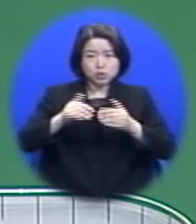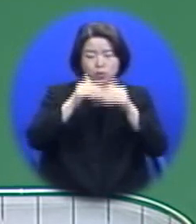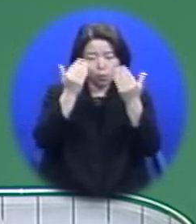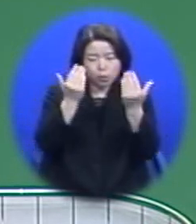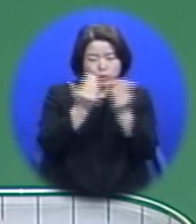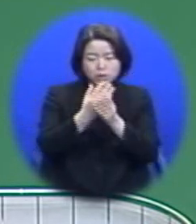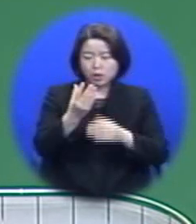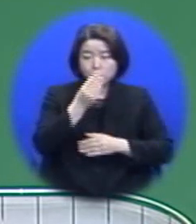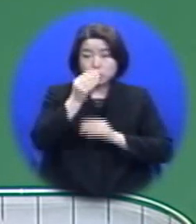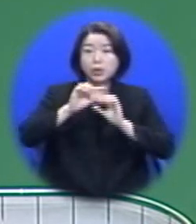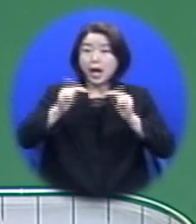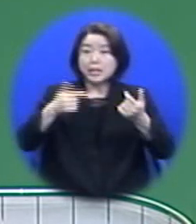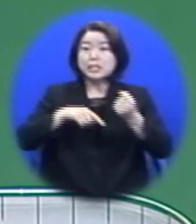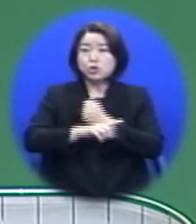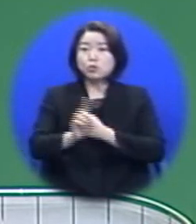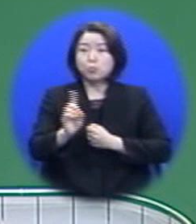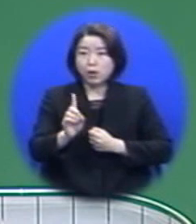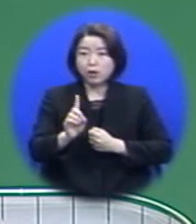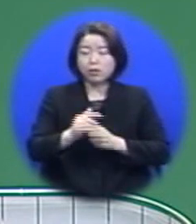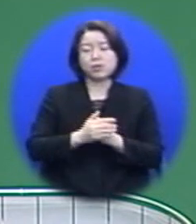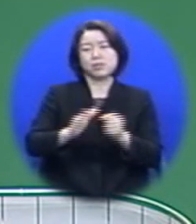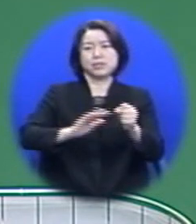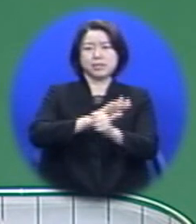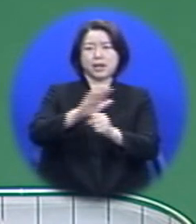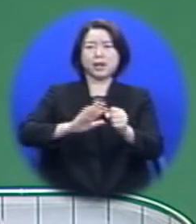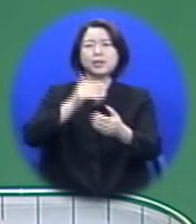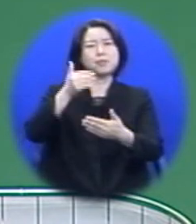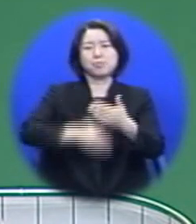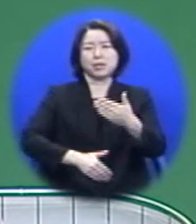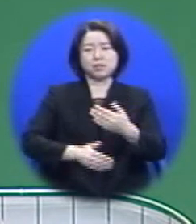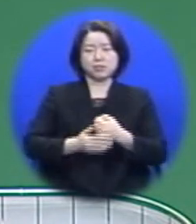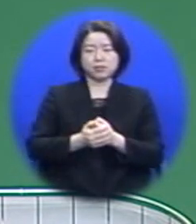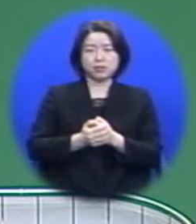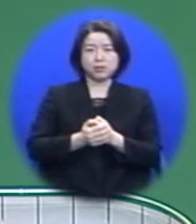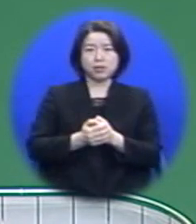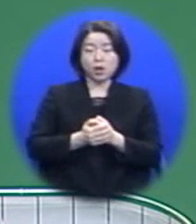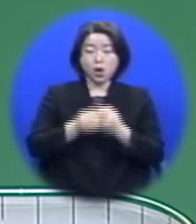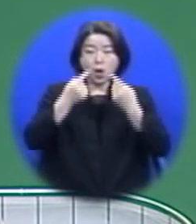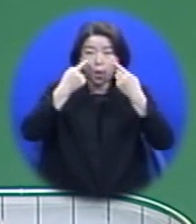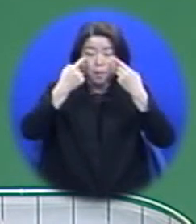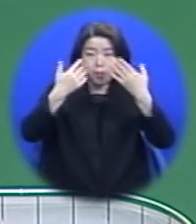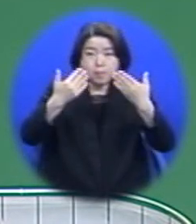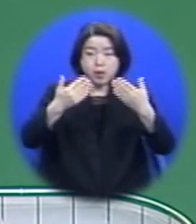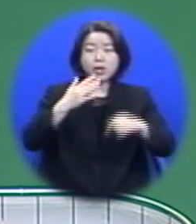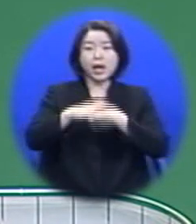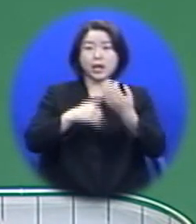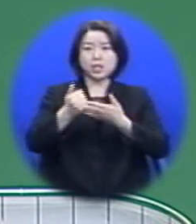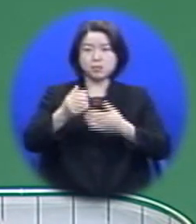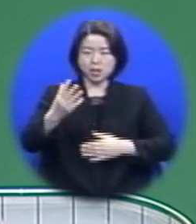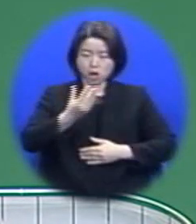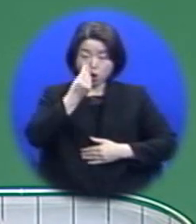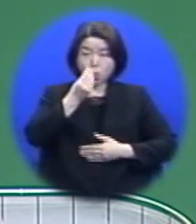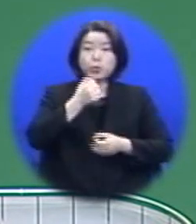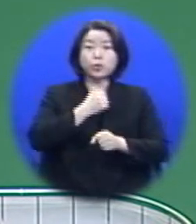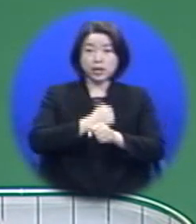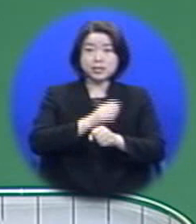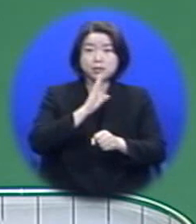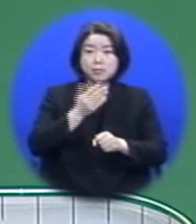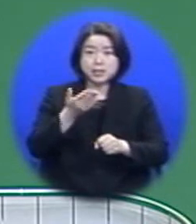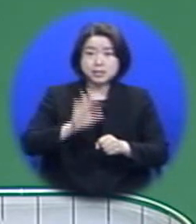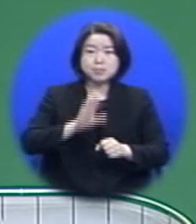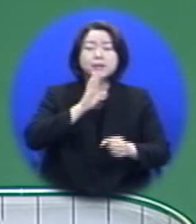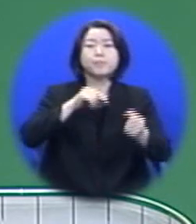이유가 뭡니까 사랑이 빠져 버린 겁니다 분명히 하나님은 거룩하신 하나님이시지만 정의를